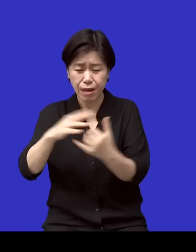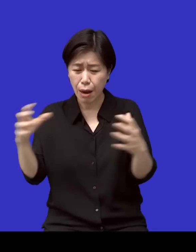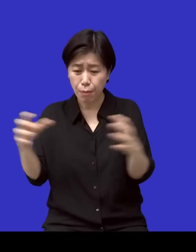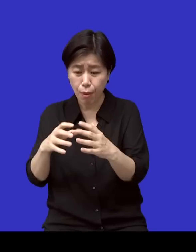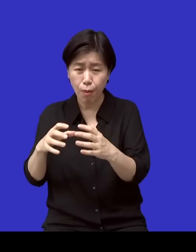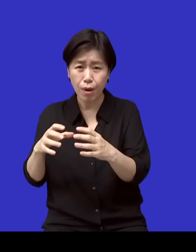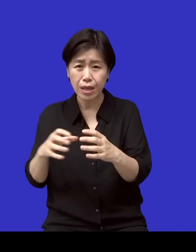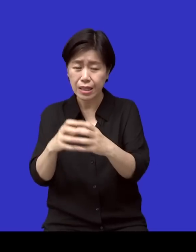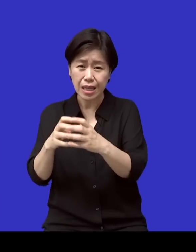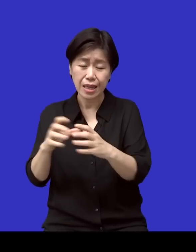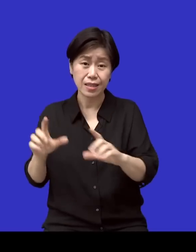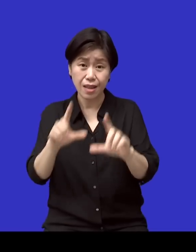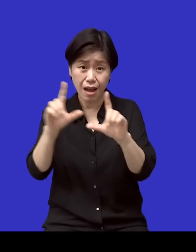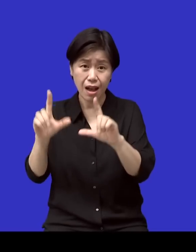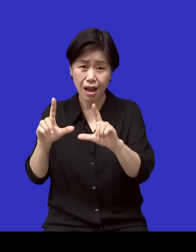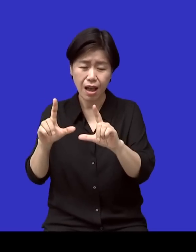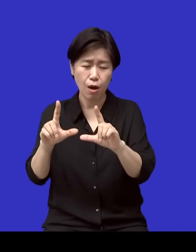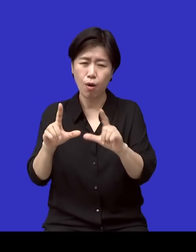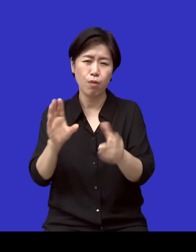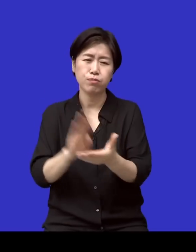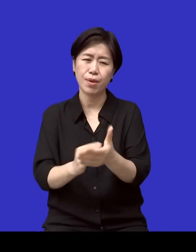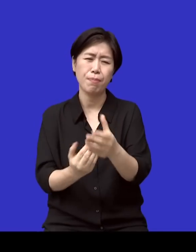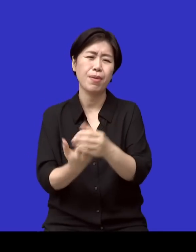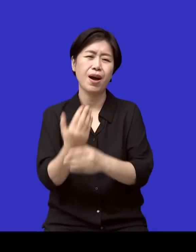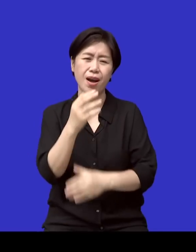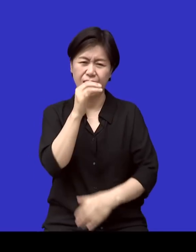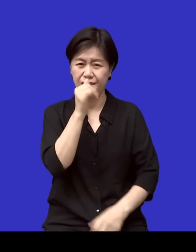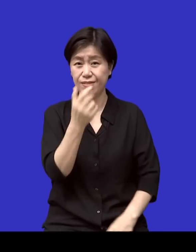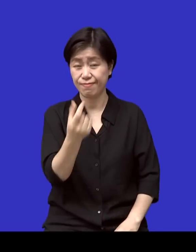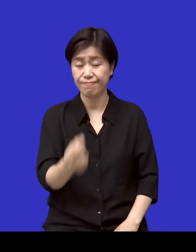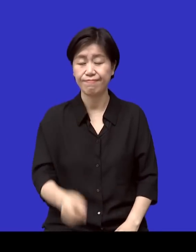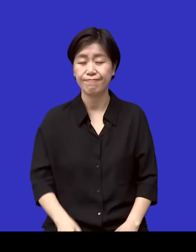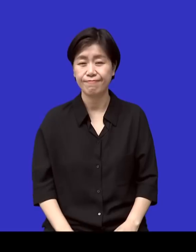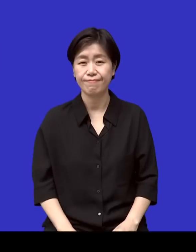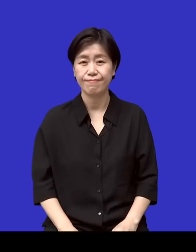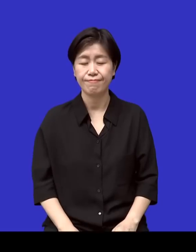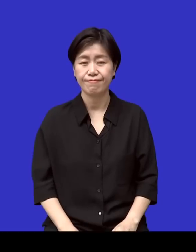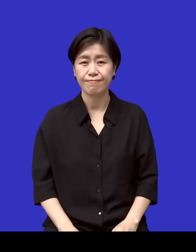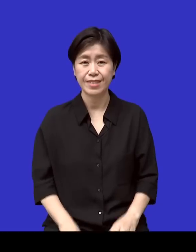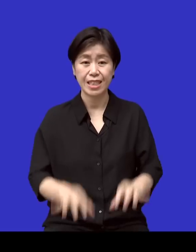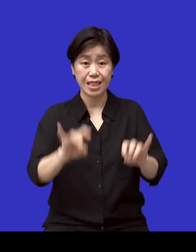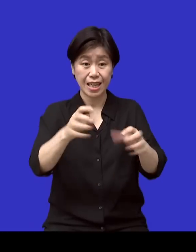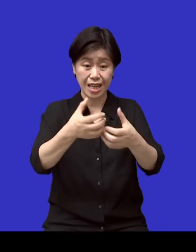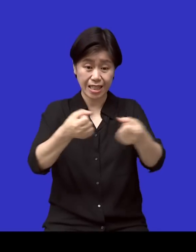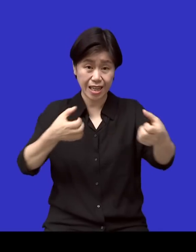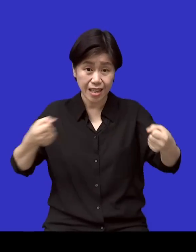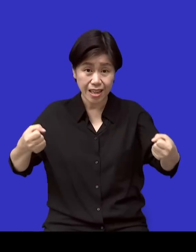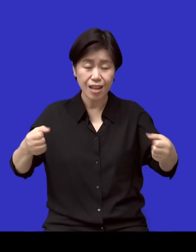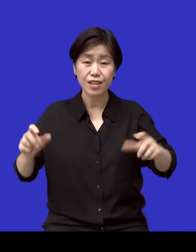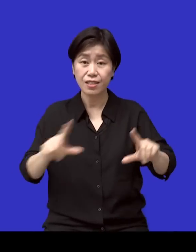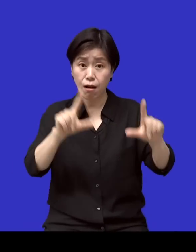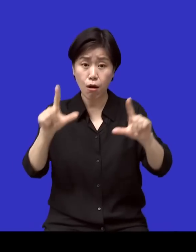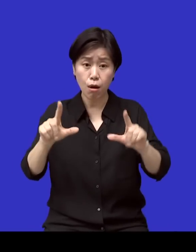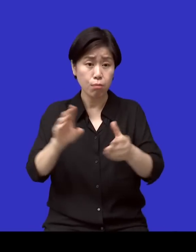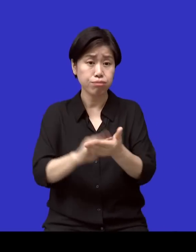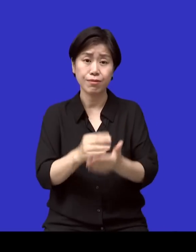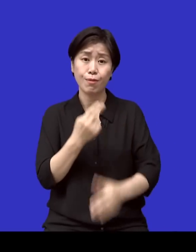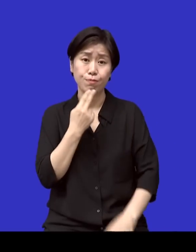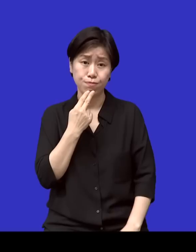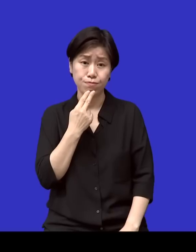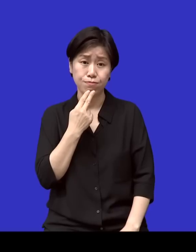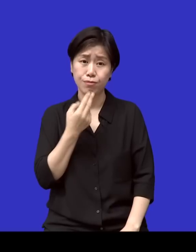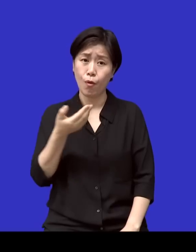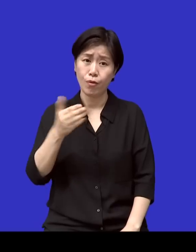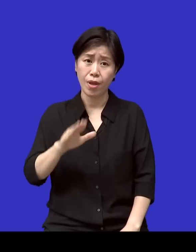생겨요, 사실은. 각자 집에서 생활하고 모이면 문제가 분명히 덜 할 텐데 같은 곳에 먹고 자고 한다는 것이 사실은 좋을